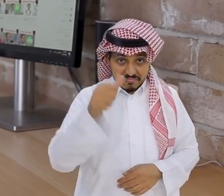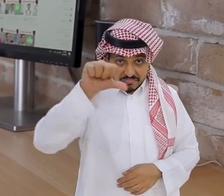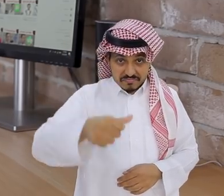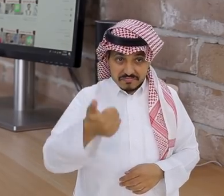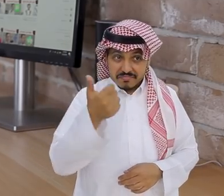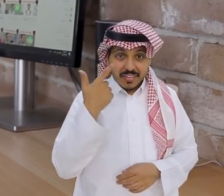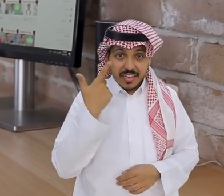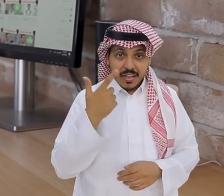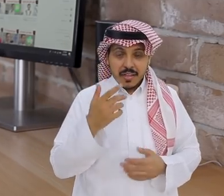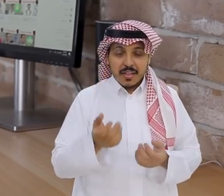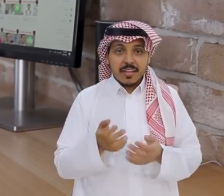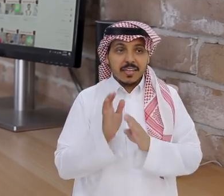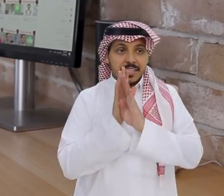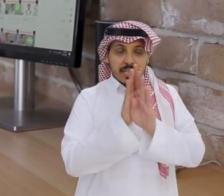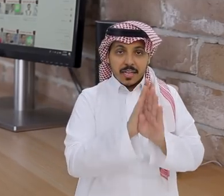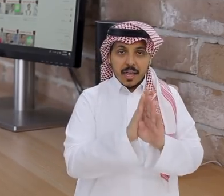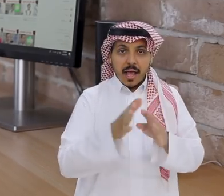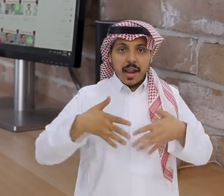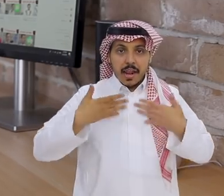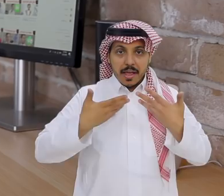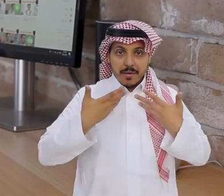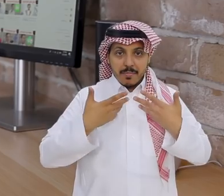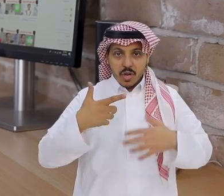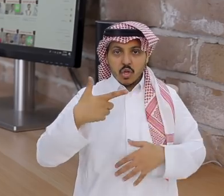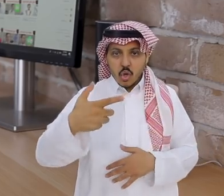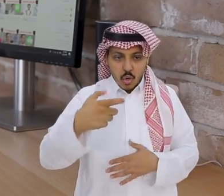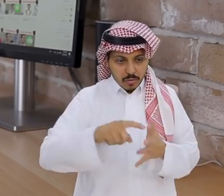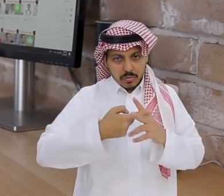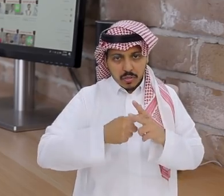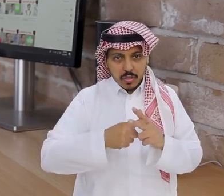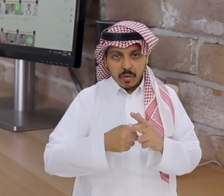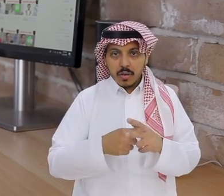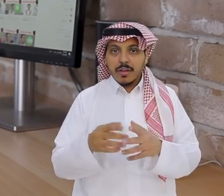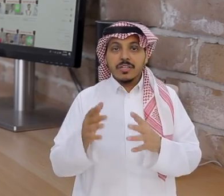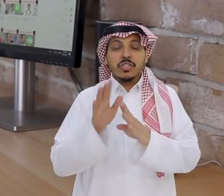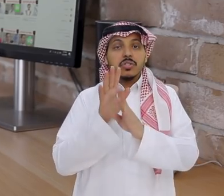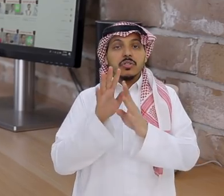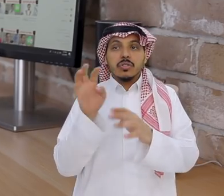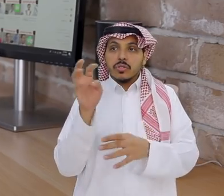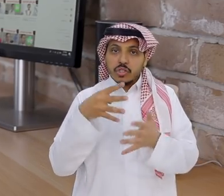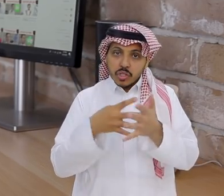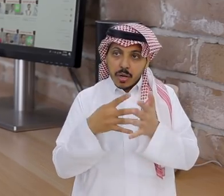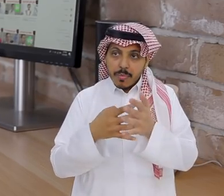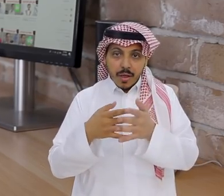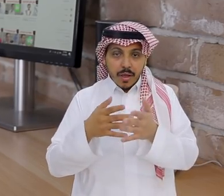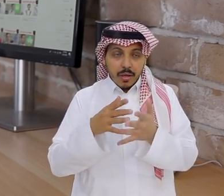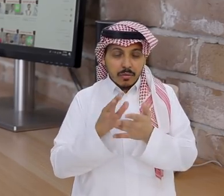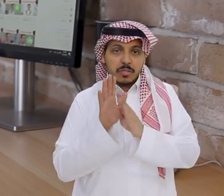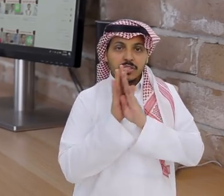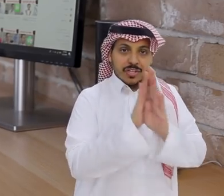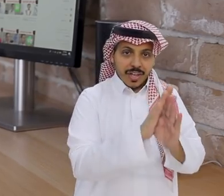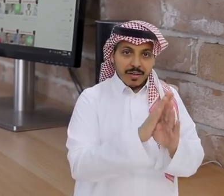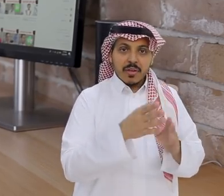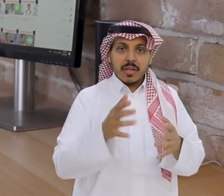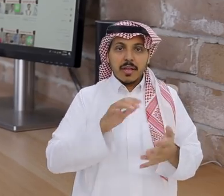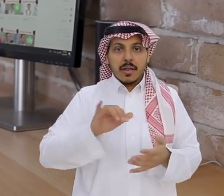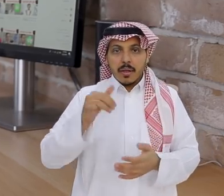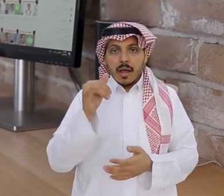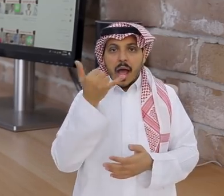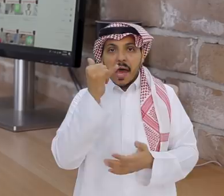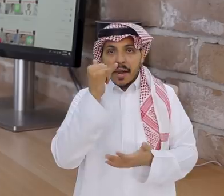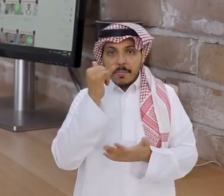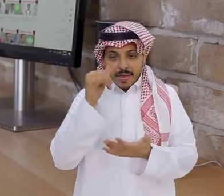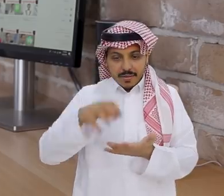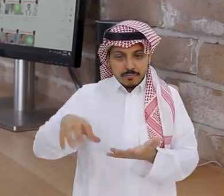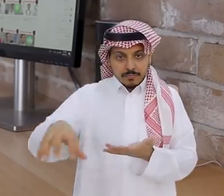تتوقع بالفعل أنه المنح الإلكترونية أو الألعاب الإلكترونية حيكون لها منح في الجامعات خاصة في المنطقة العربية؟ كون أنه هذه الألعاب